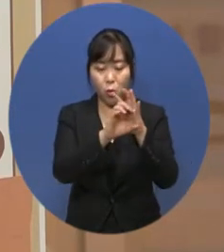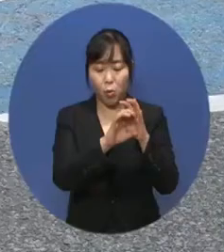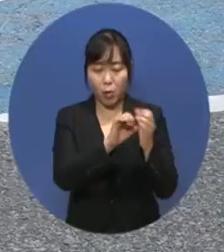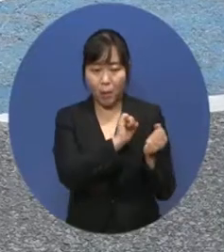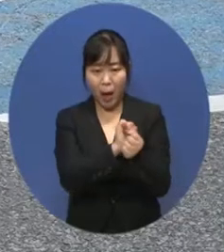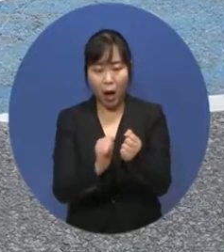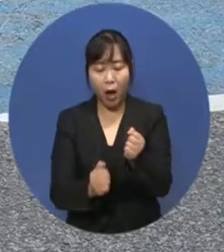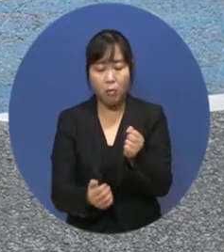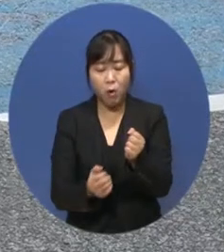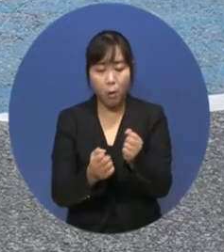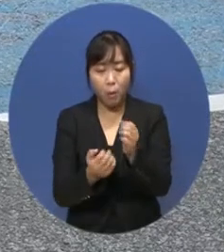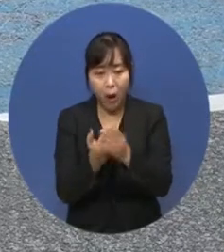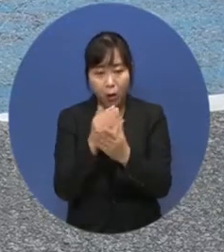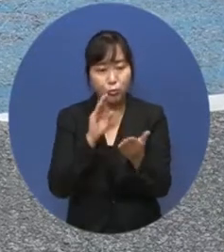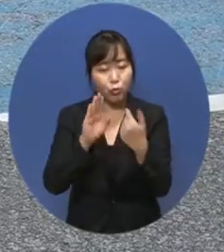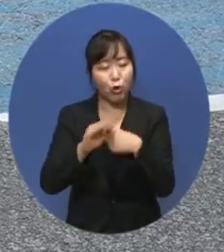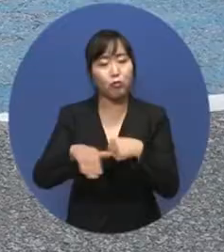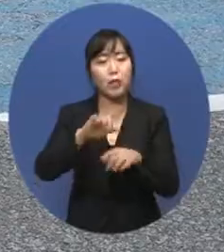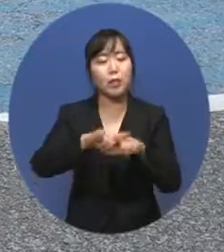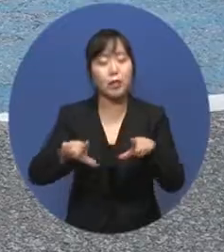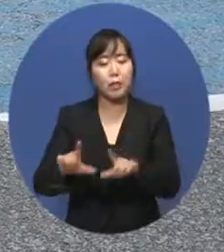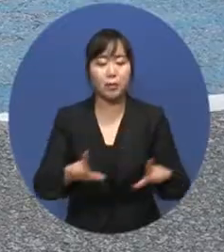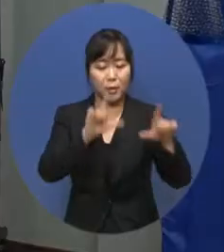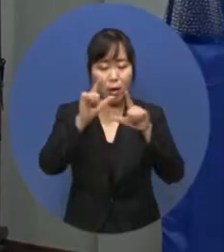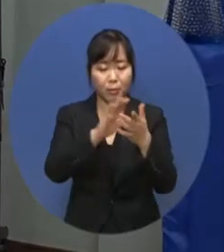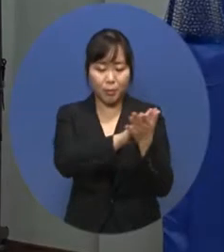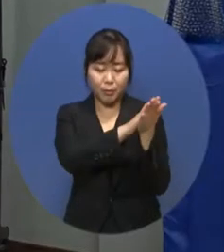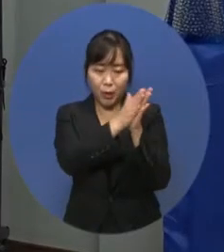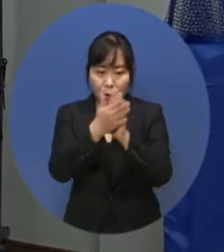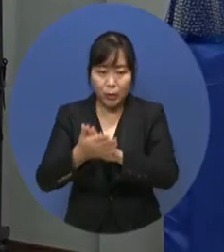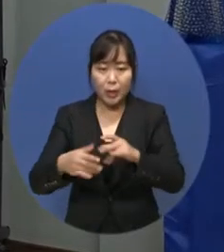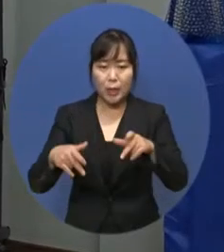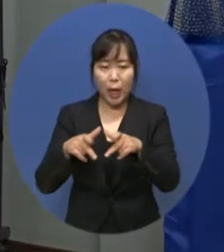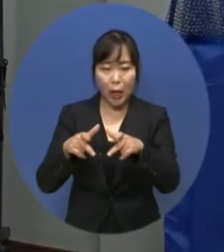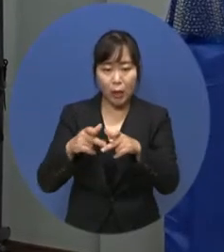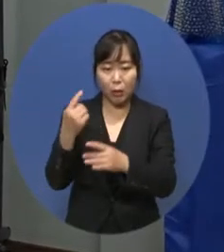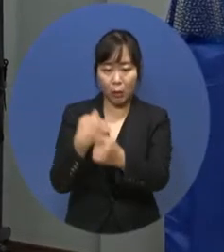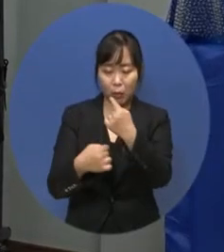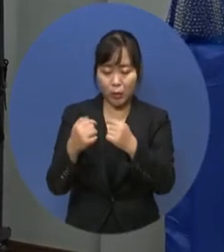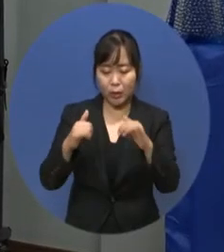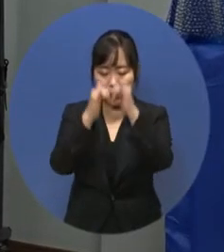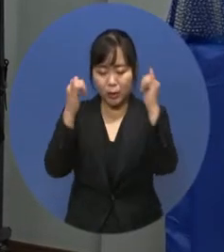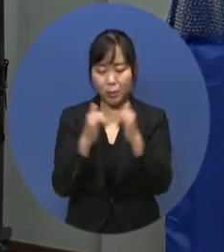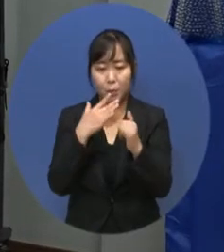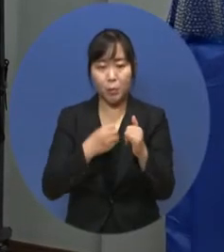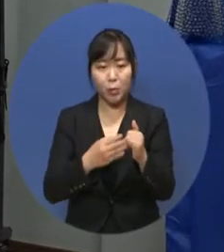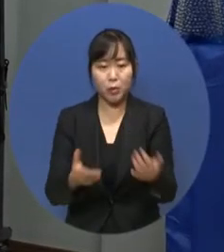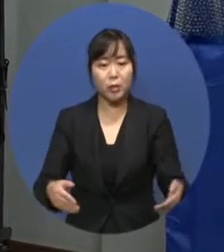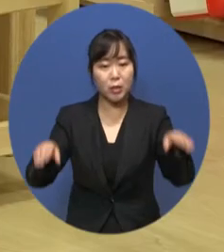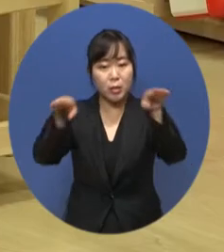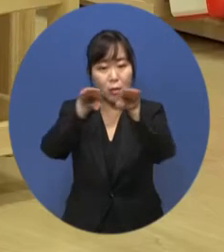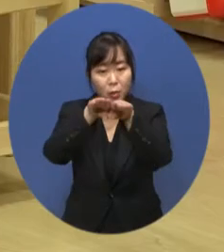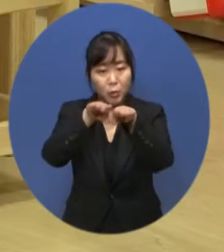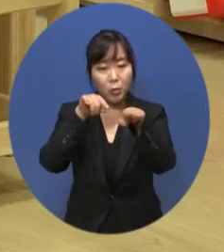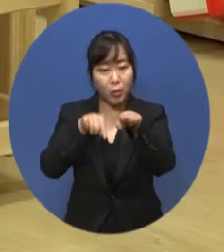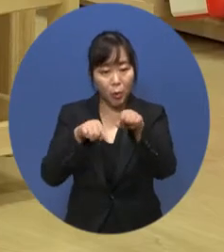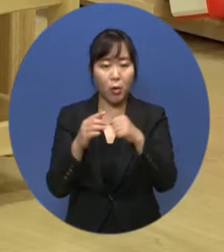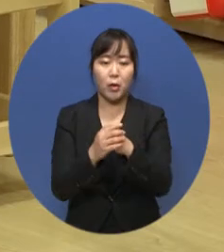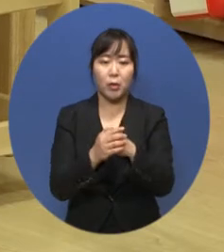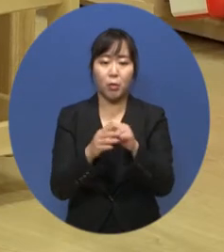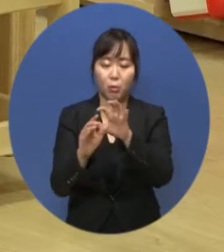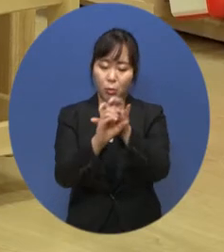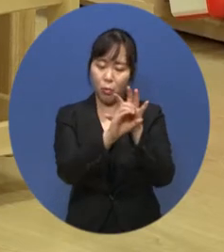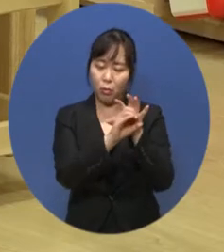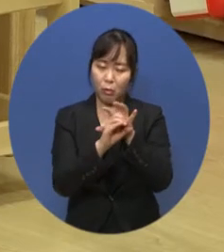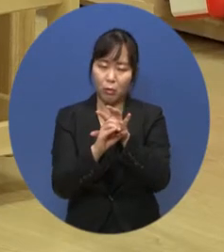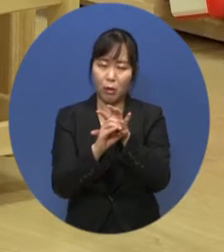이후 우리 일상에 큰 변화가 닥치면서 장애인들이 이용하는 사회복지시설 또한 코로나의